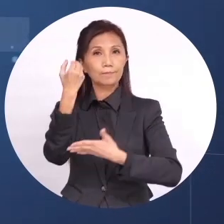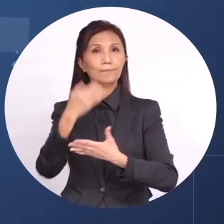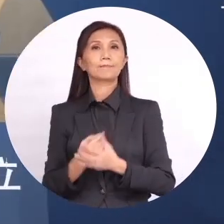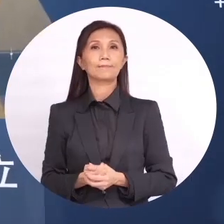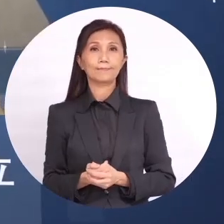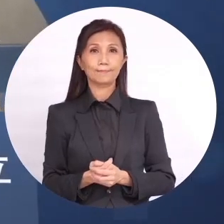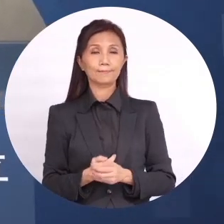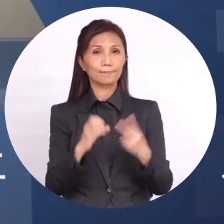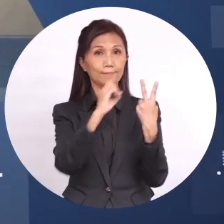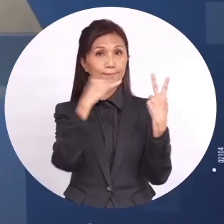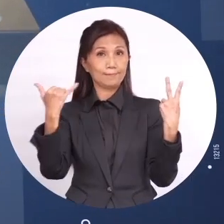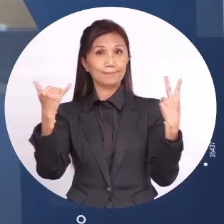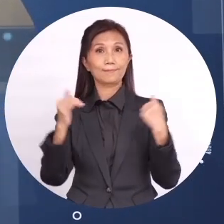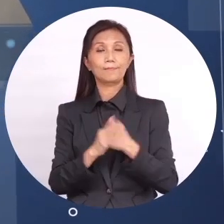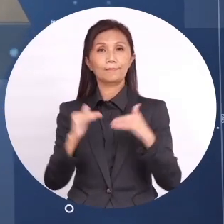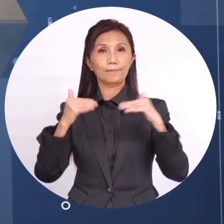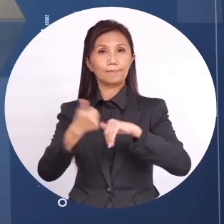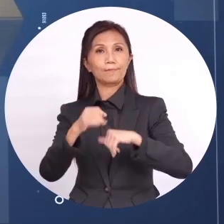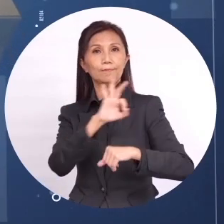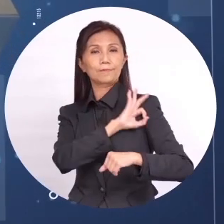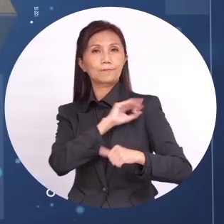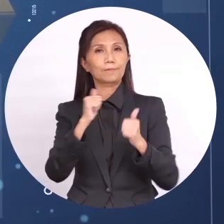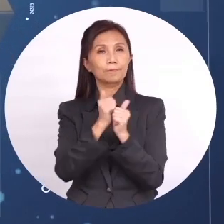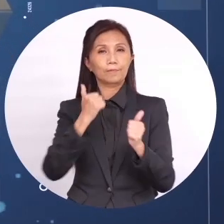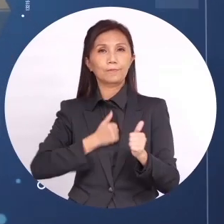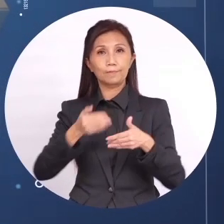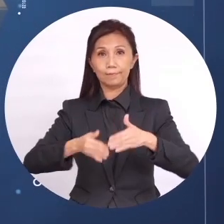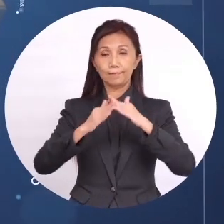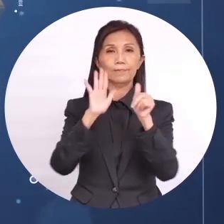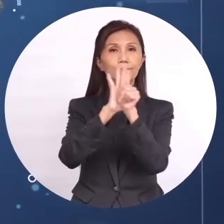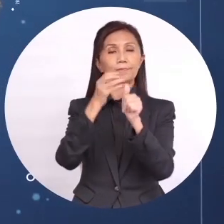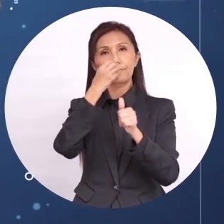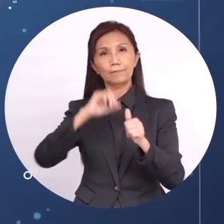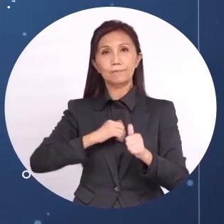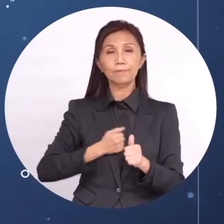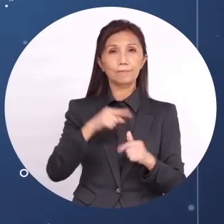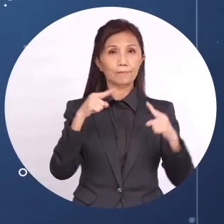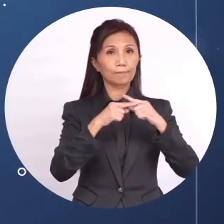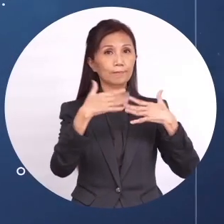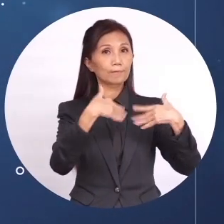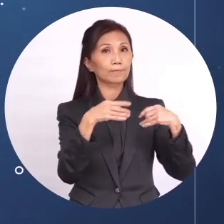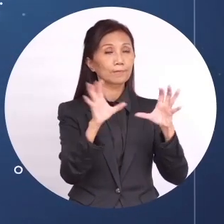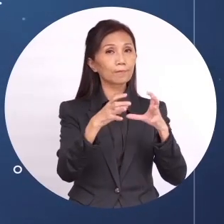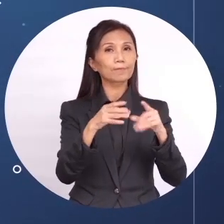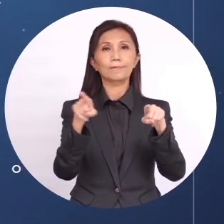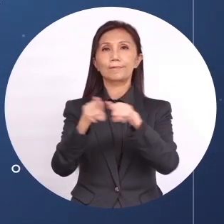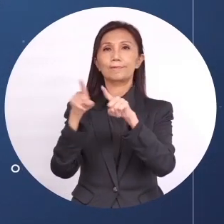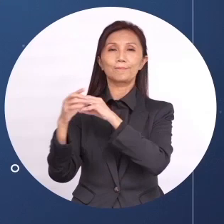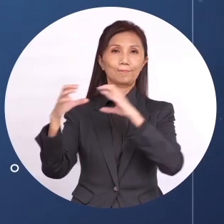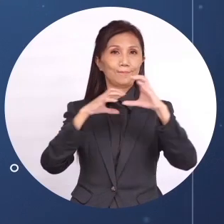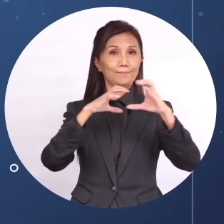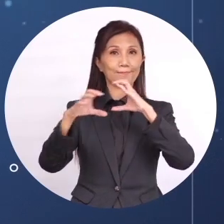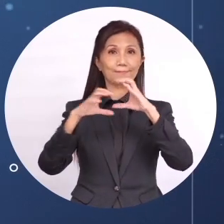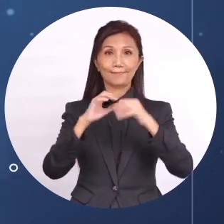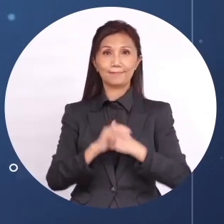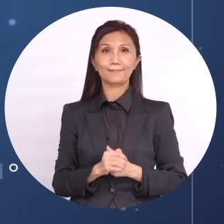念。2006年平等机会之友会成立，为本港雇主和人力资源的从业员开拓了交